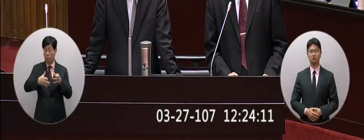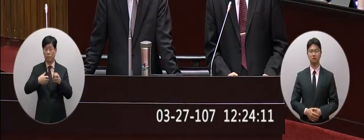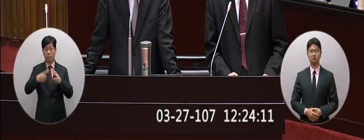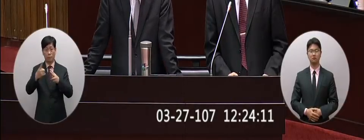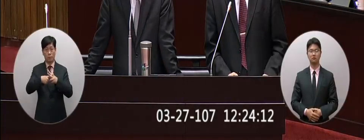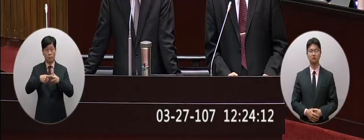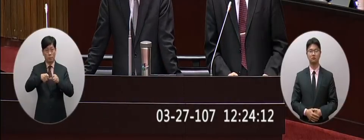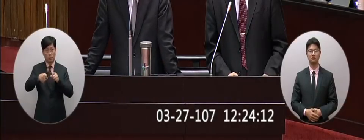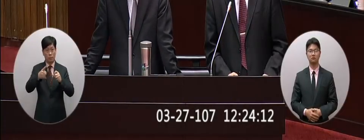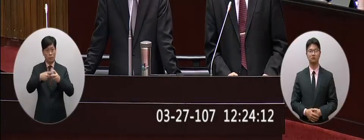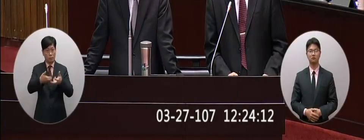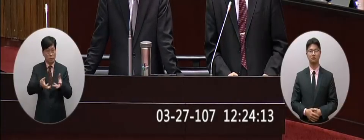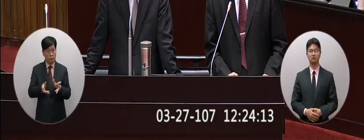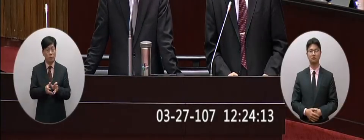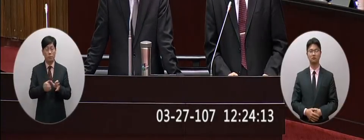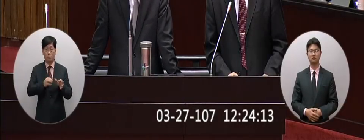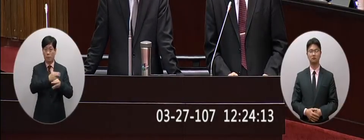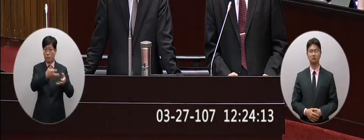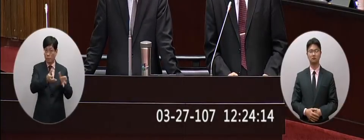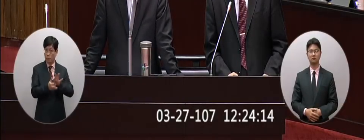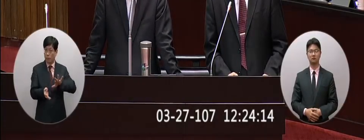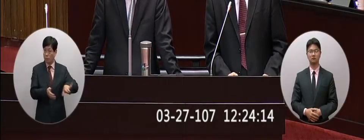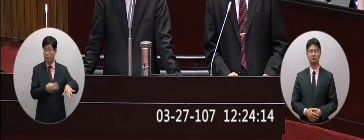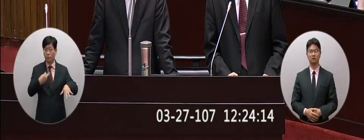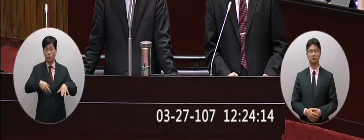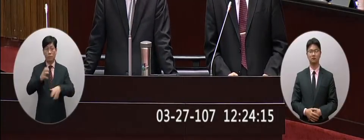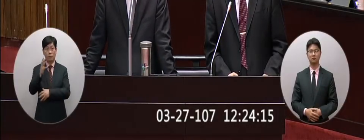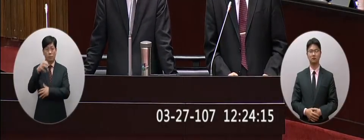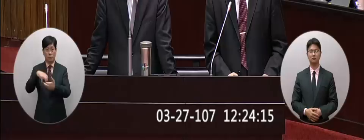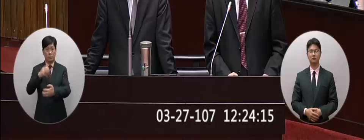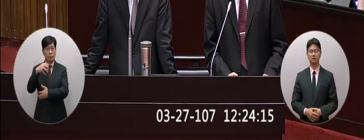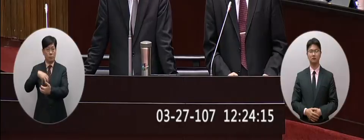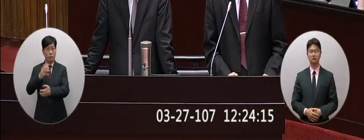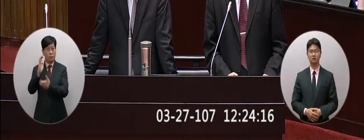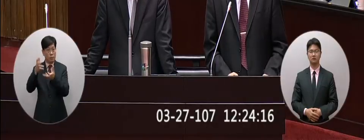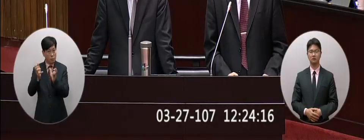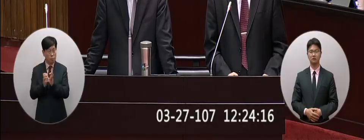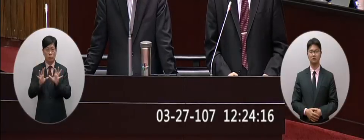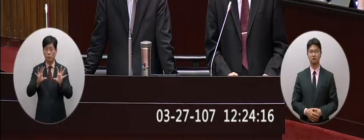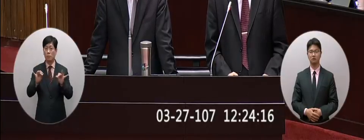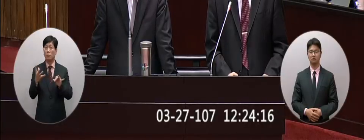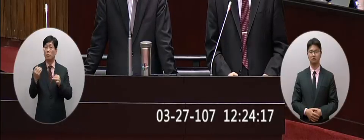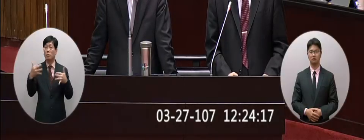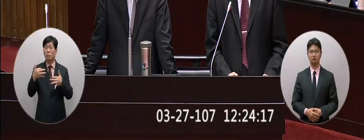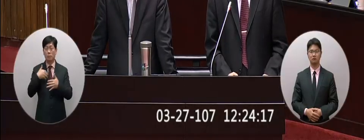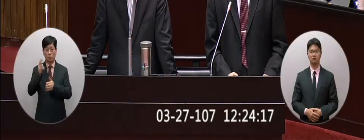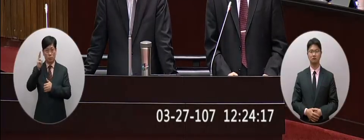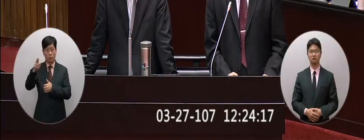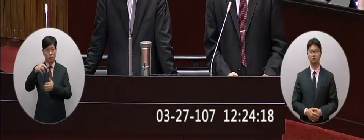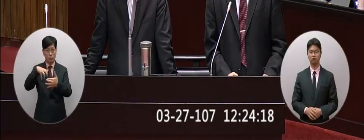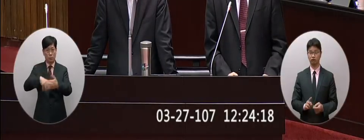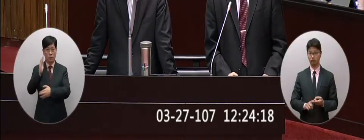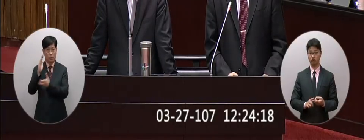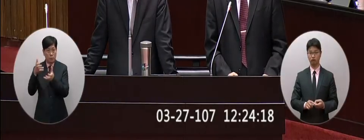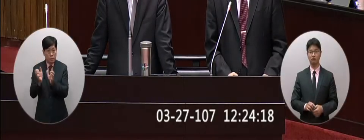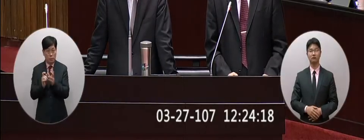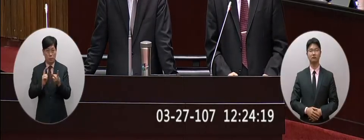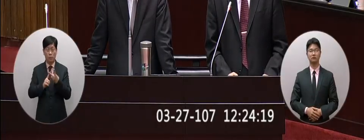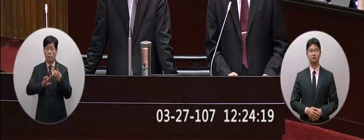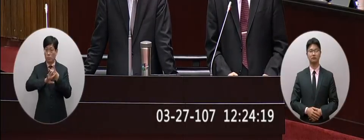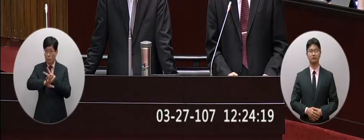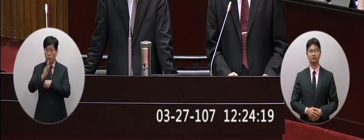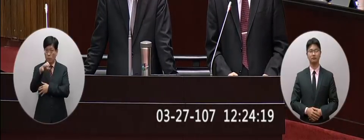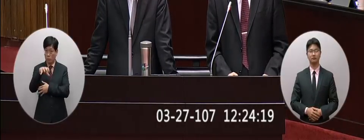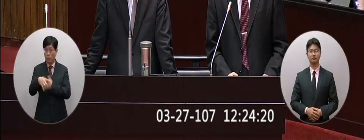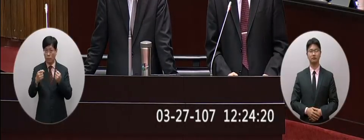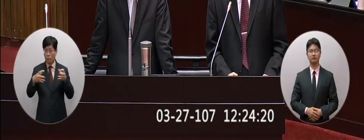组啊、除了经济部以外呢，内政部啊，因为有土地所有权的问题，内政部 对 啊，或者是相关的部